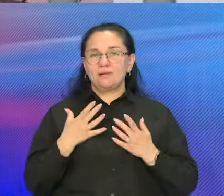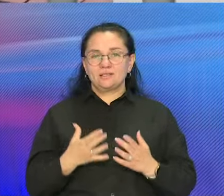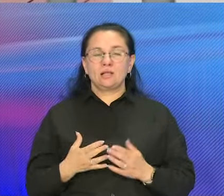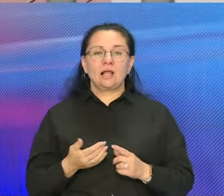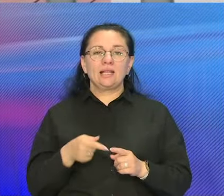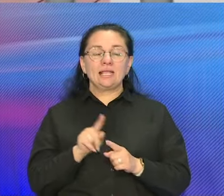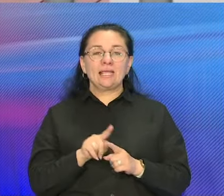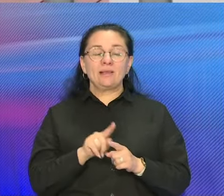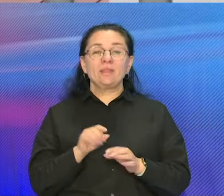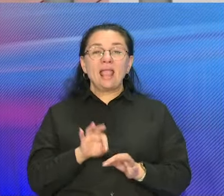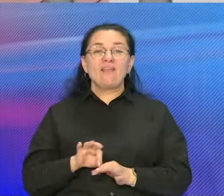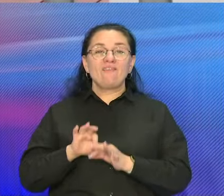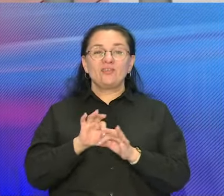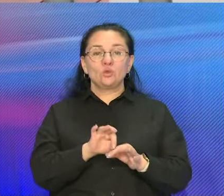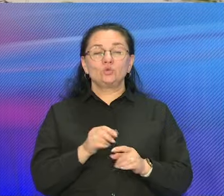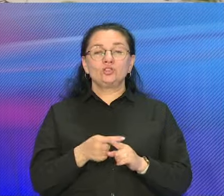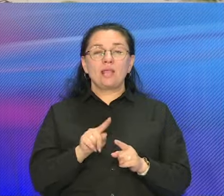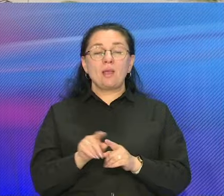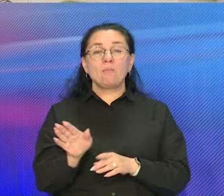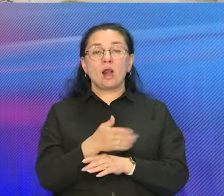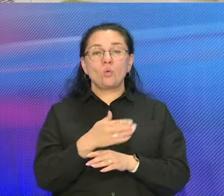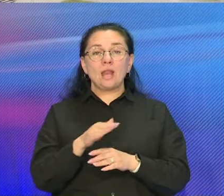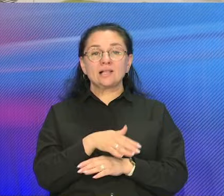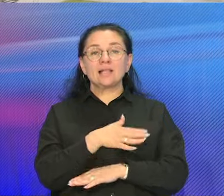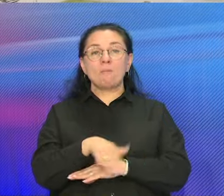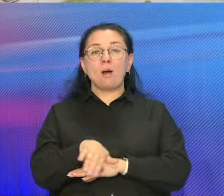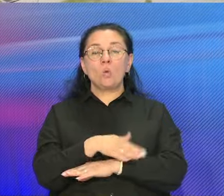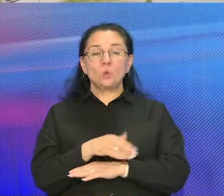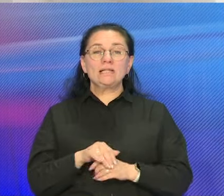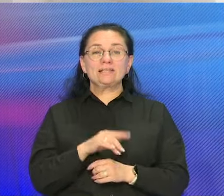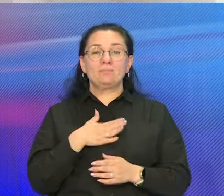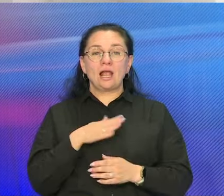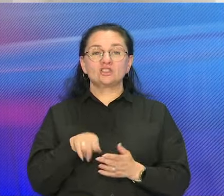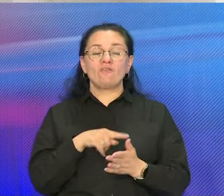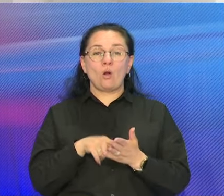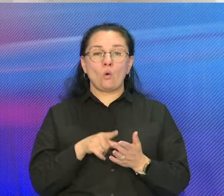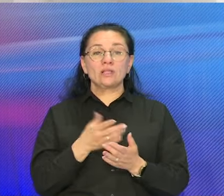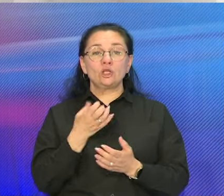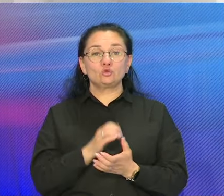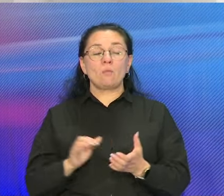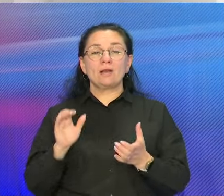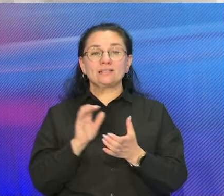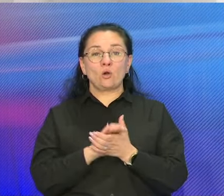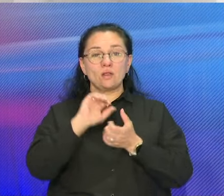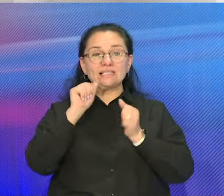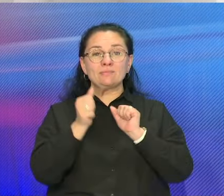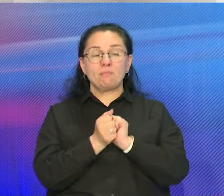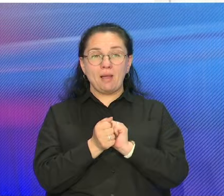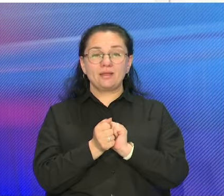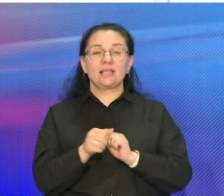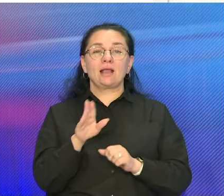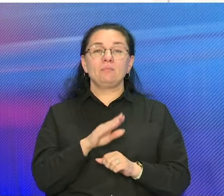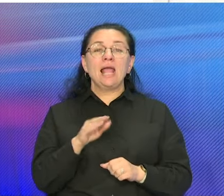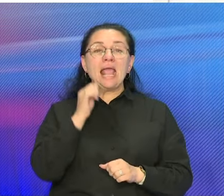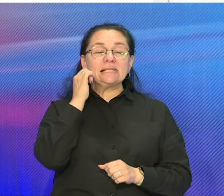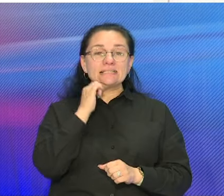Ведучий тревел-шоу прогулялся по улицах города, наведал фарный костёл, Лицкий замок А ещё познайомился с помником архитектуры Ренессансу,